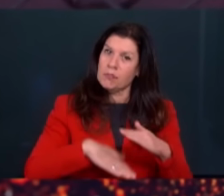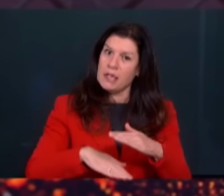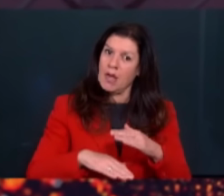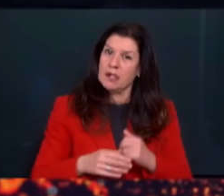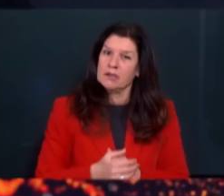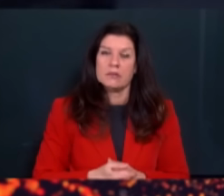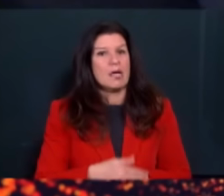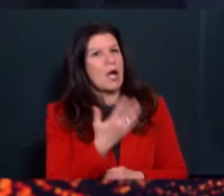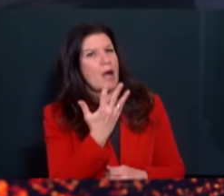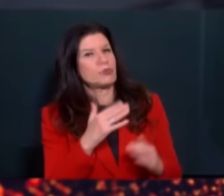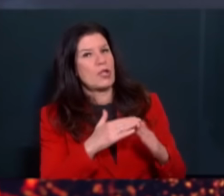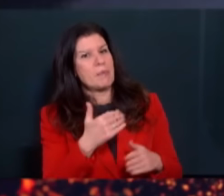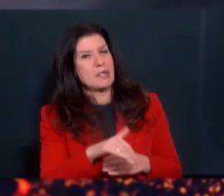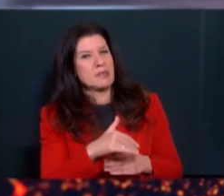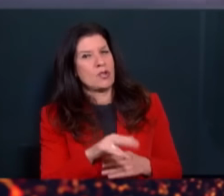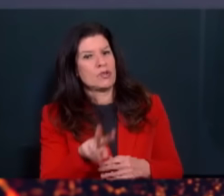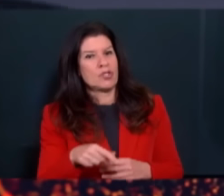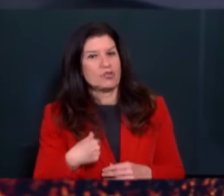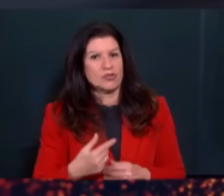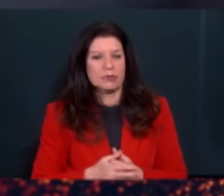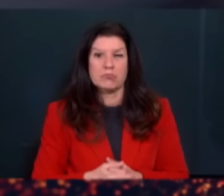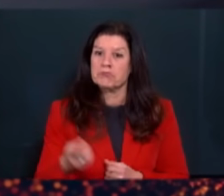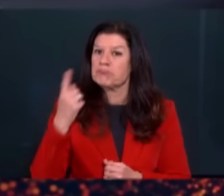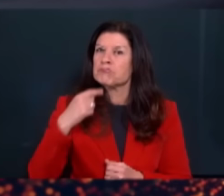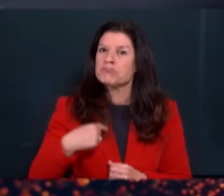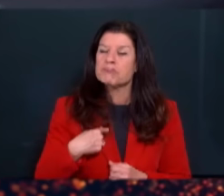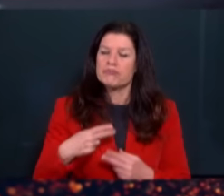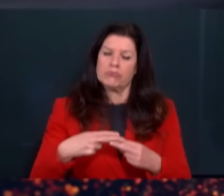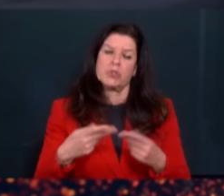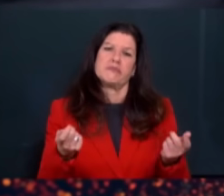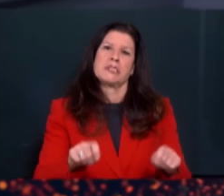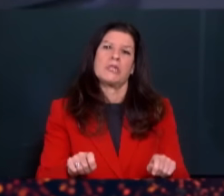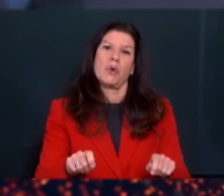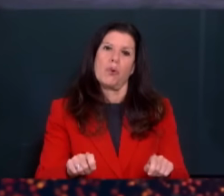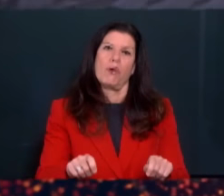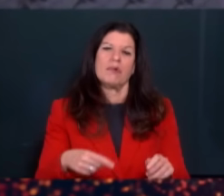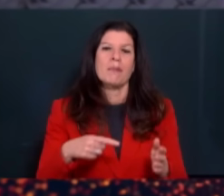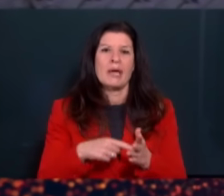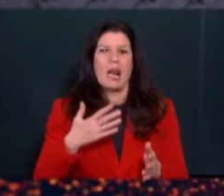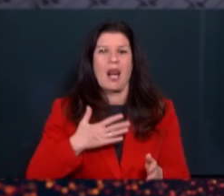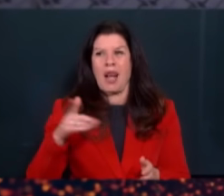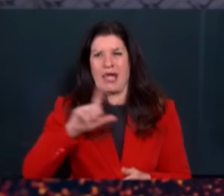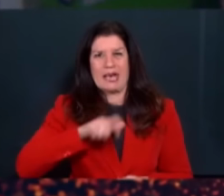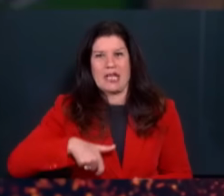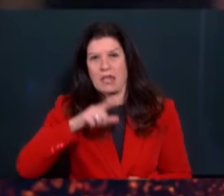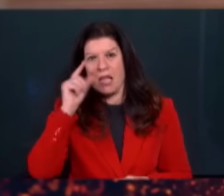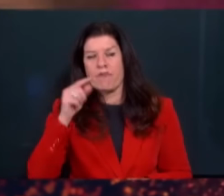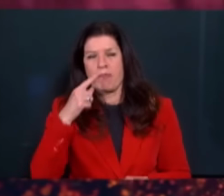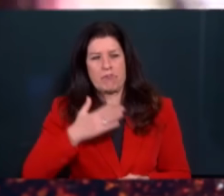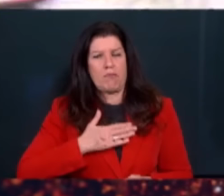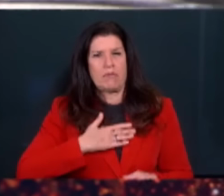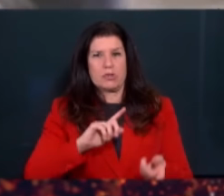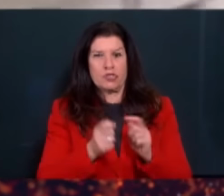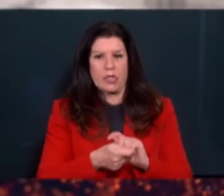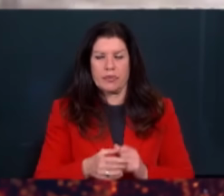חמישה. חמישה. ההבטחות שקיבלנו שהם עומדים להיסגר, זה במסגרת שינוי הדיסקט שעיריית תל אביב הבטיחה לנו. הרלינגר